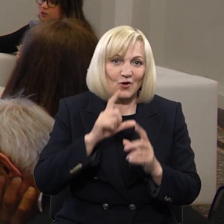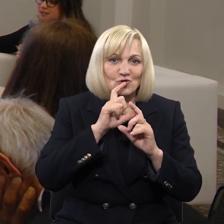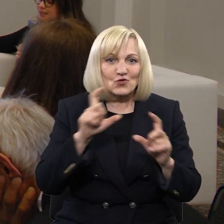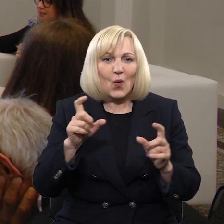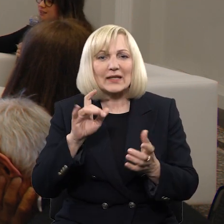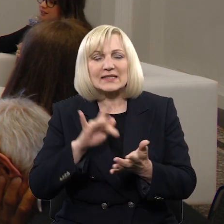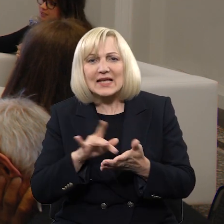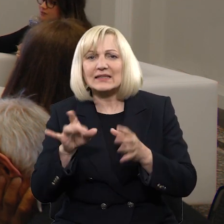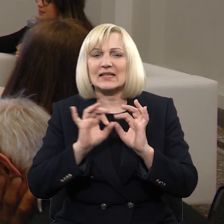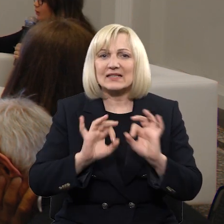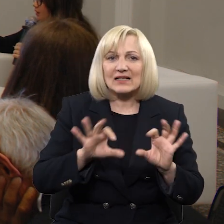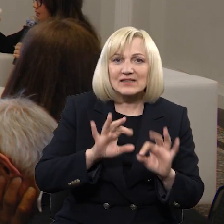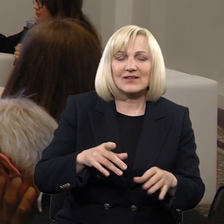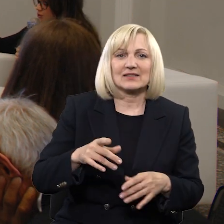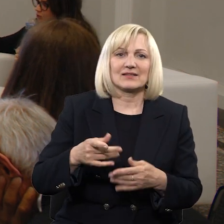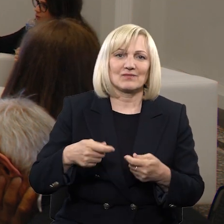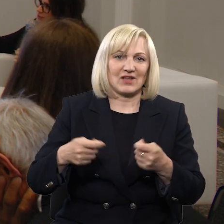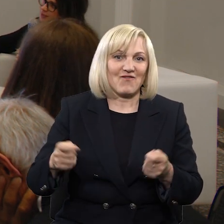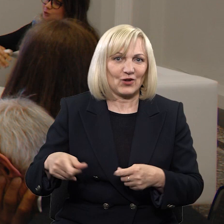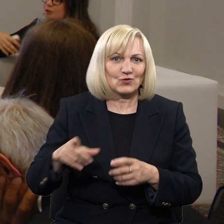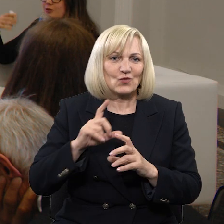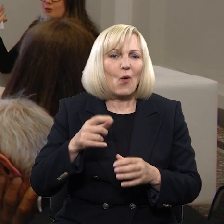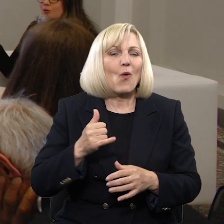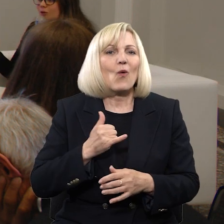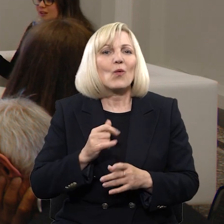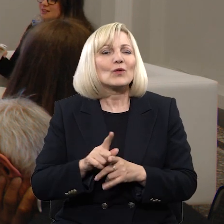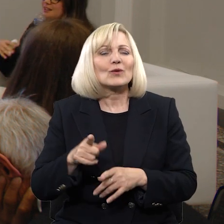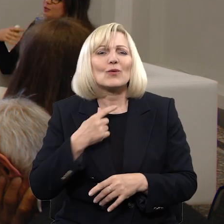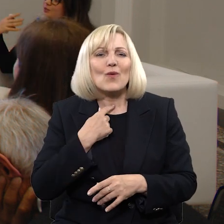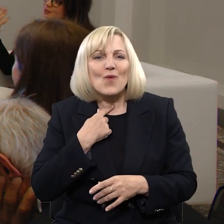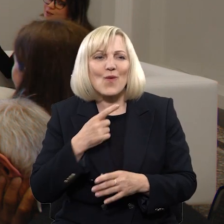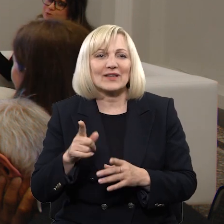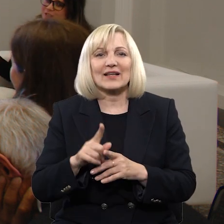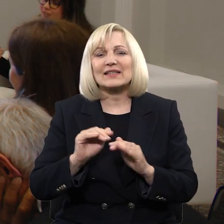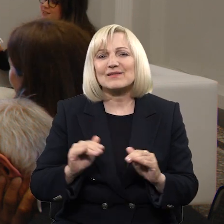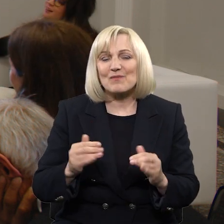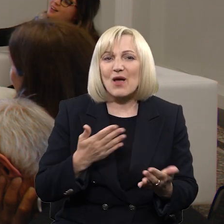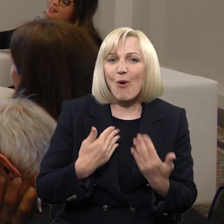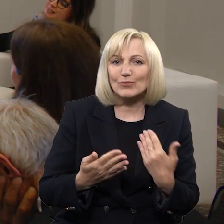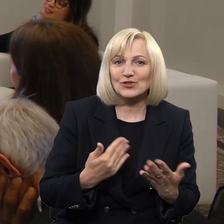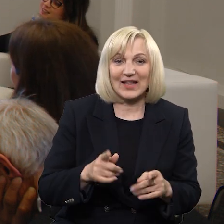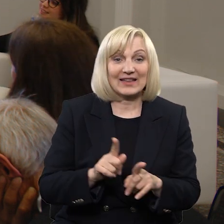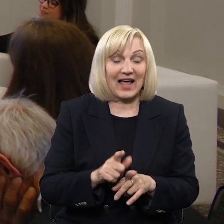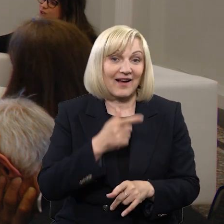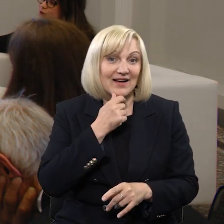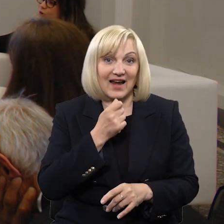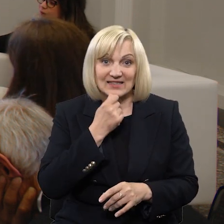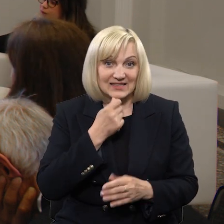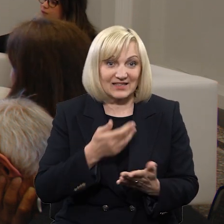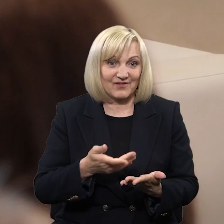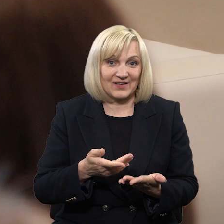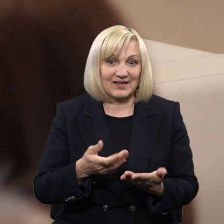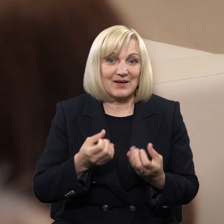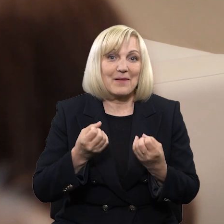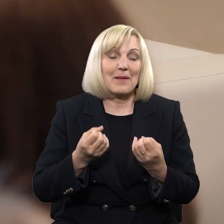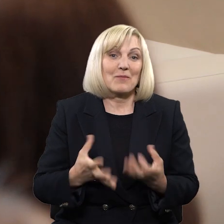на школьный центр рассказывает там заведующий школьным центром у неё такой голос прям с детьми общается это так красиво что